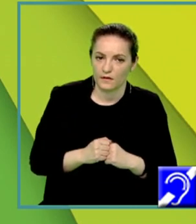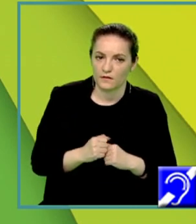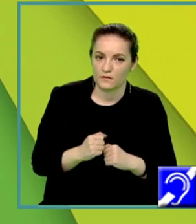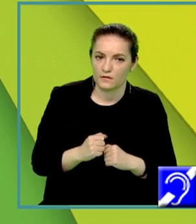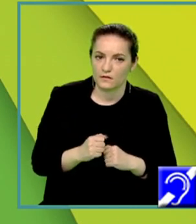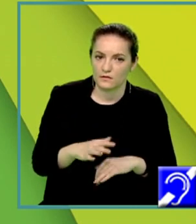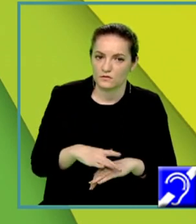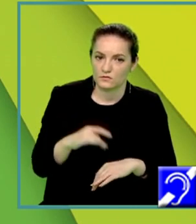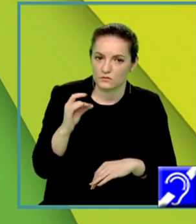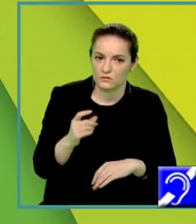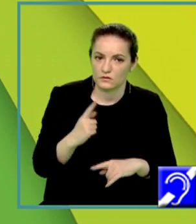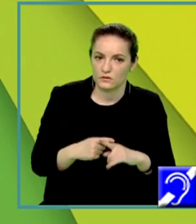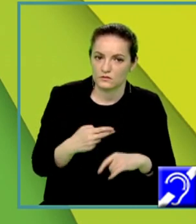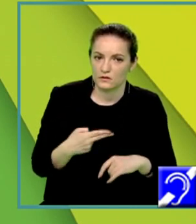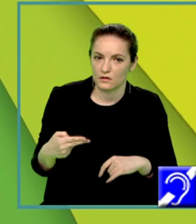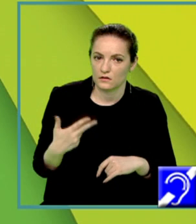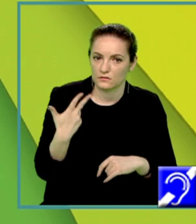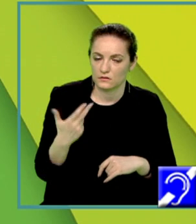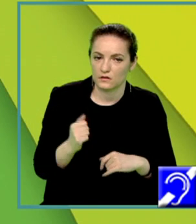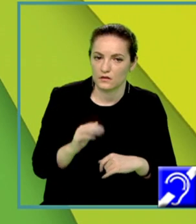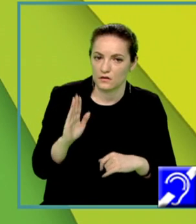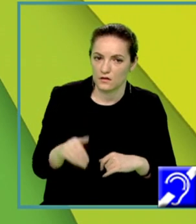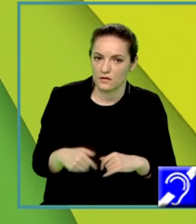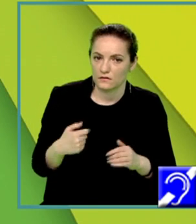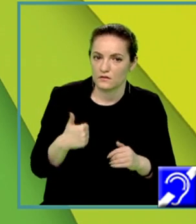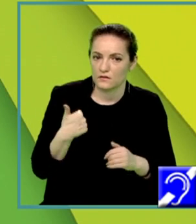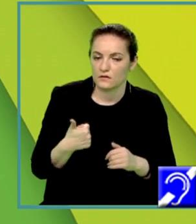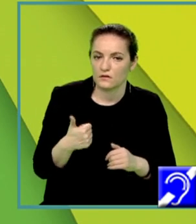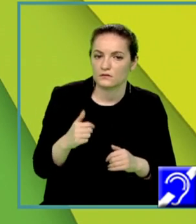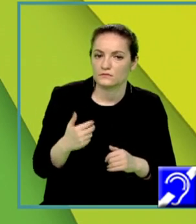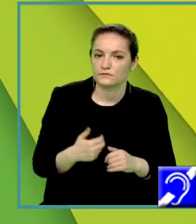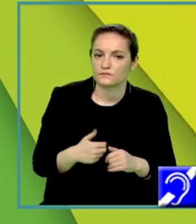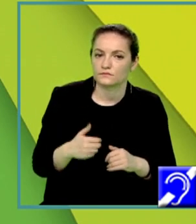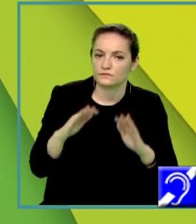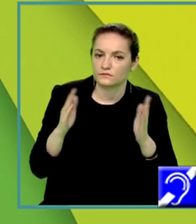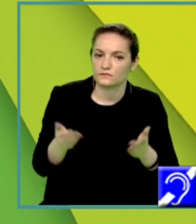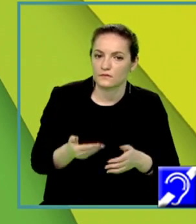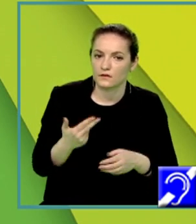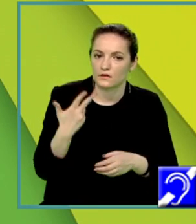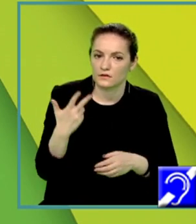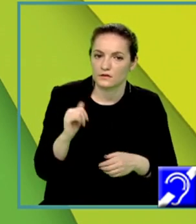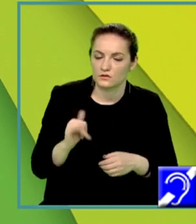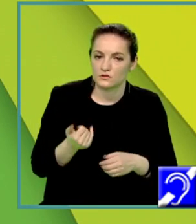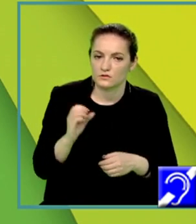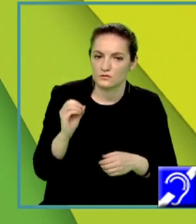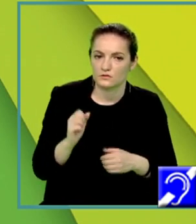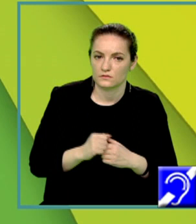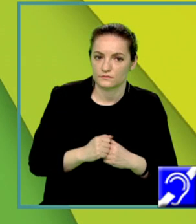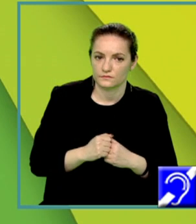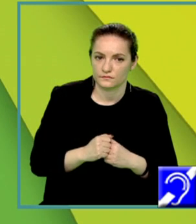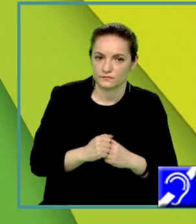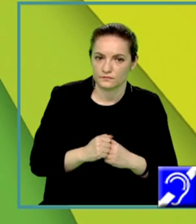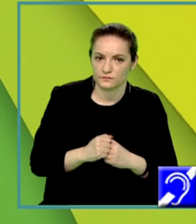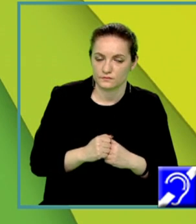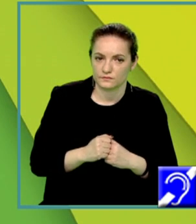la soluția x egal 3. Deci vom avea punctul A mare de coordonate 3 și 0 ca